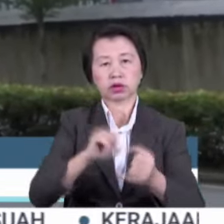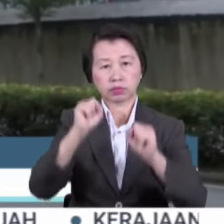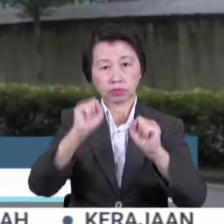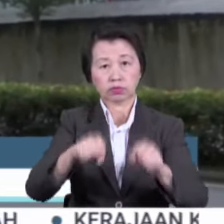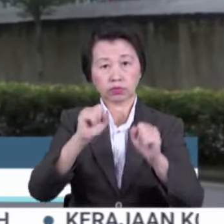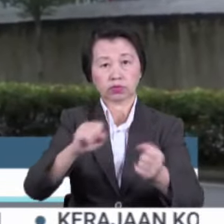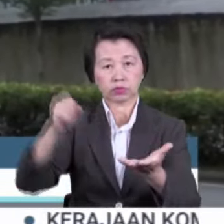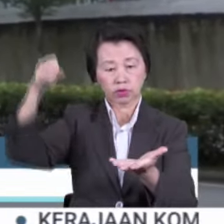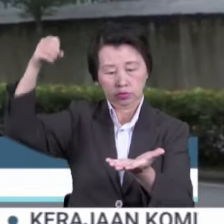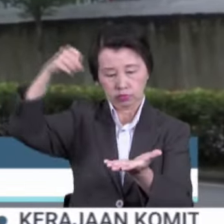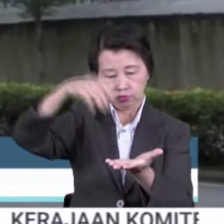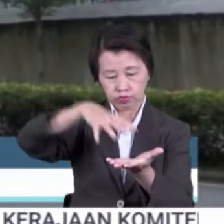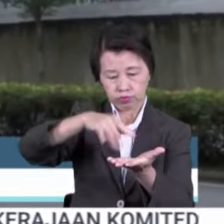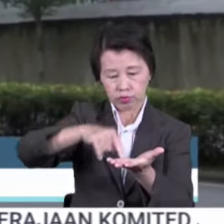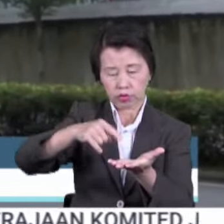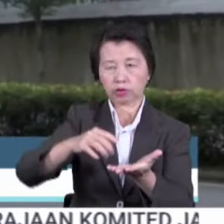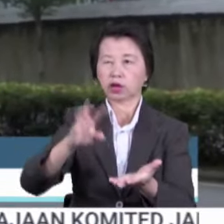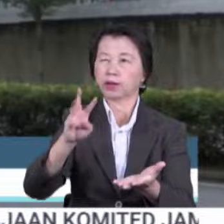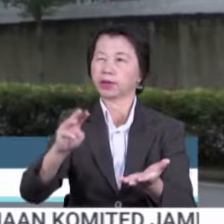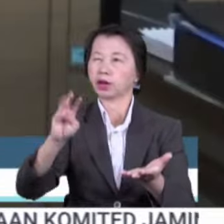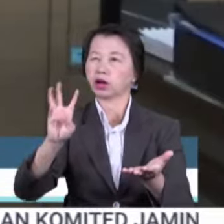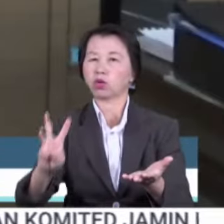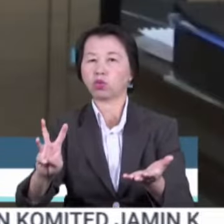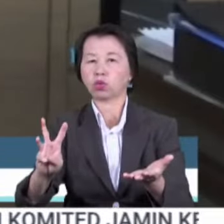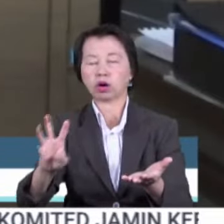bencana satu megawatt